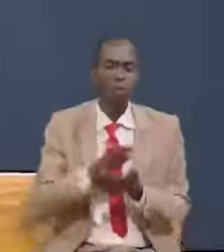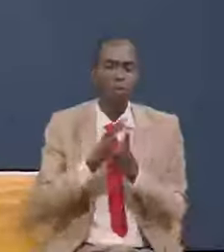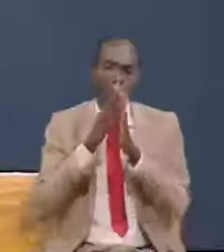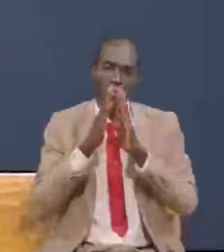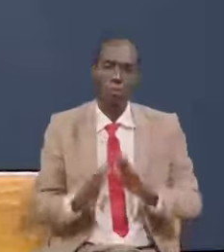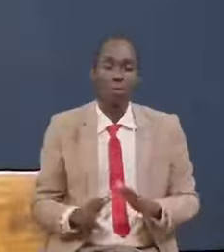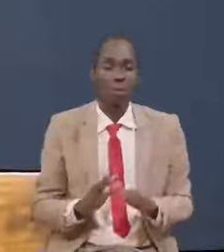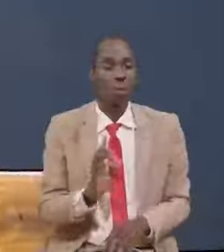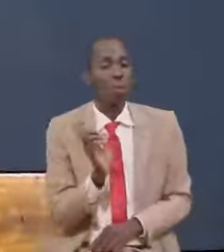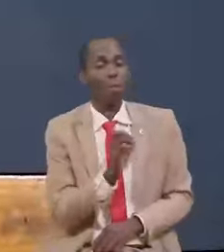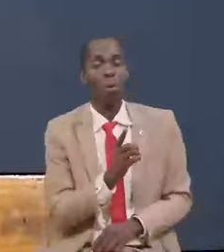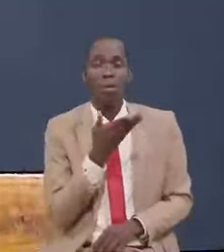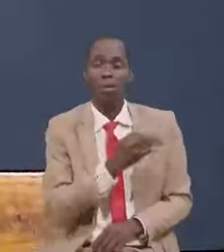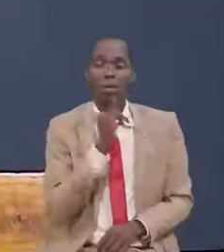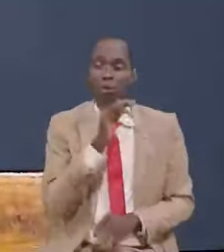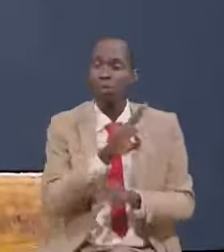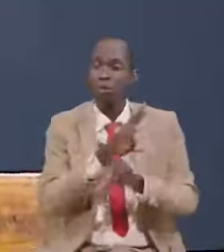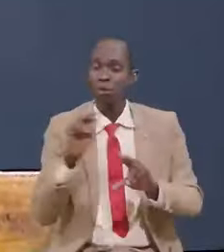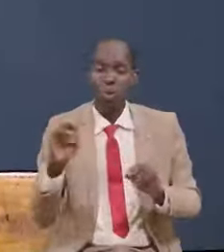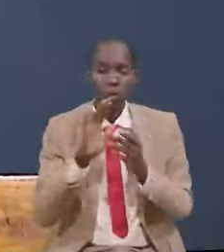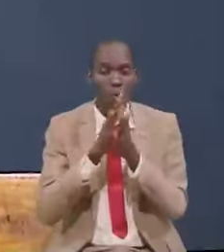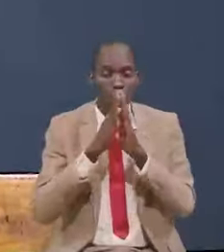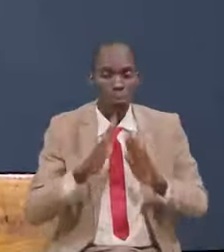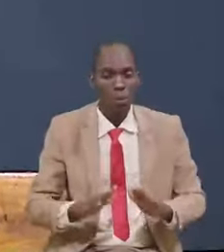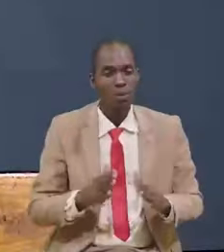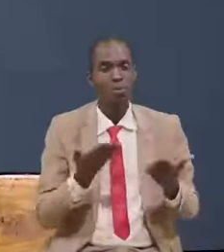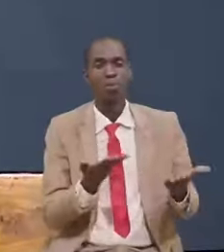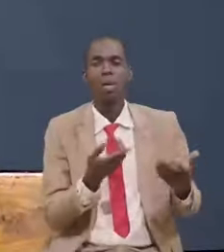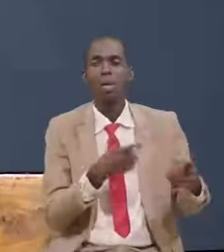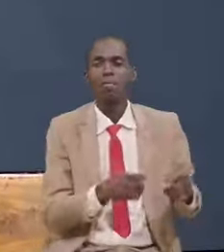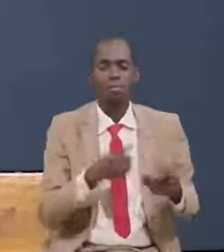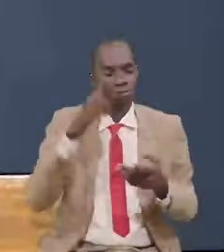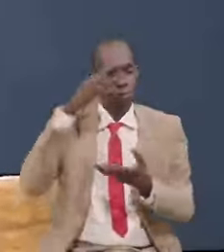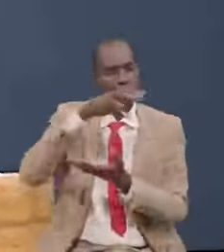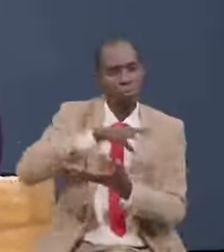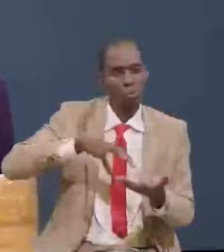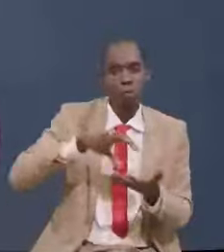Quand il n'y a pas de paix, il y a la confusion.